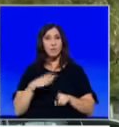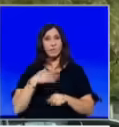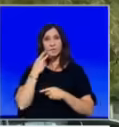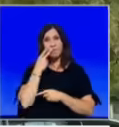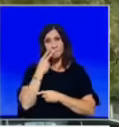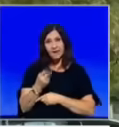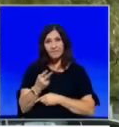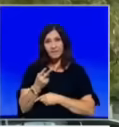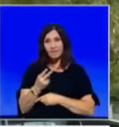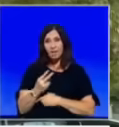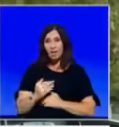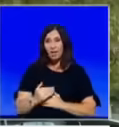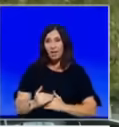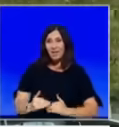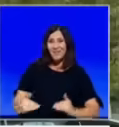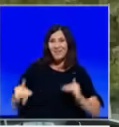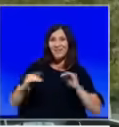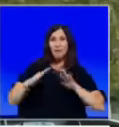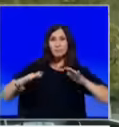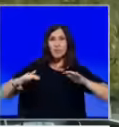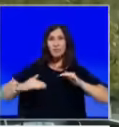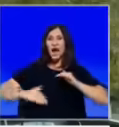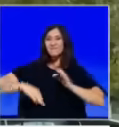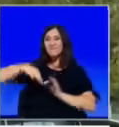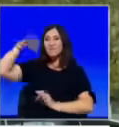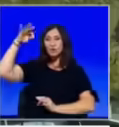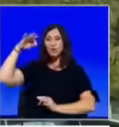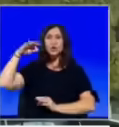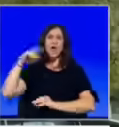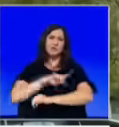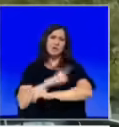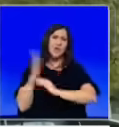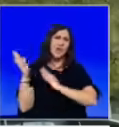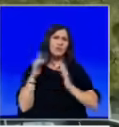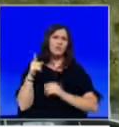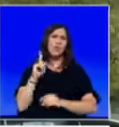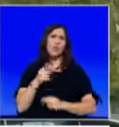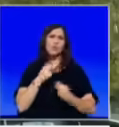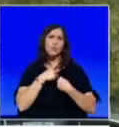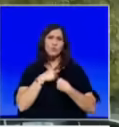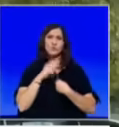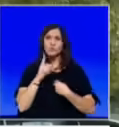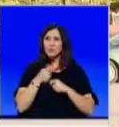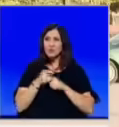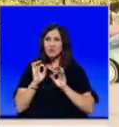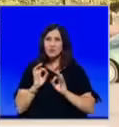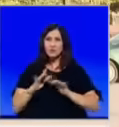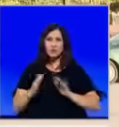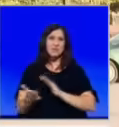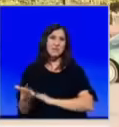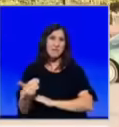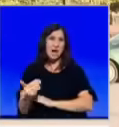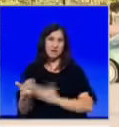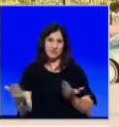предвид надморската височина горе и силния вятър, това, което доброволците могат да правят в тази ситуация, е да бягат. Пожара